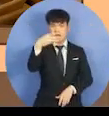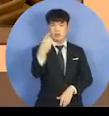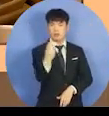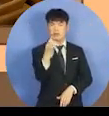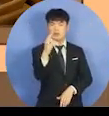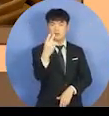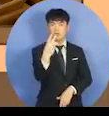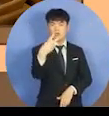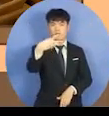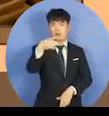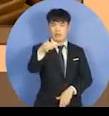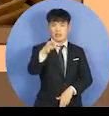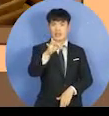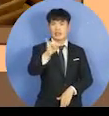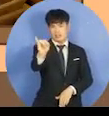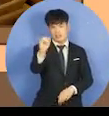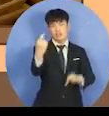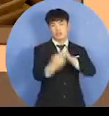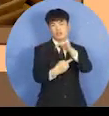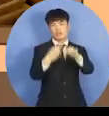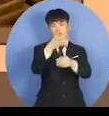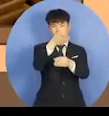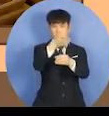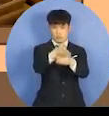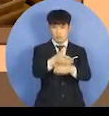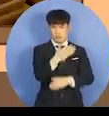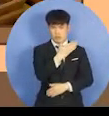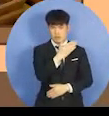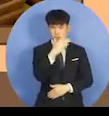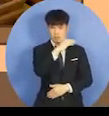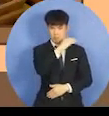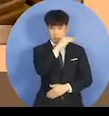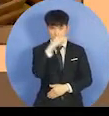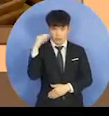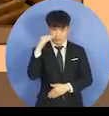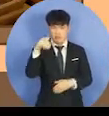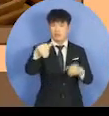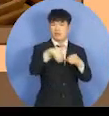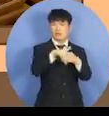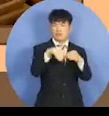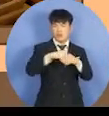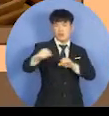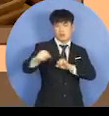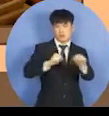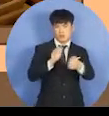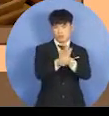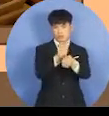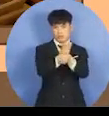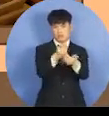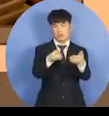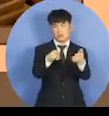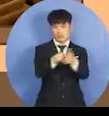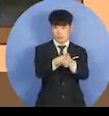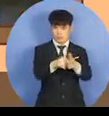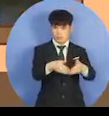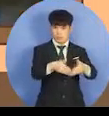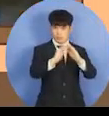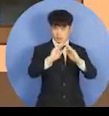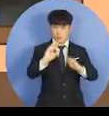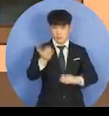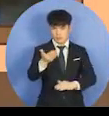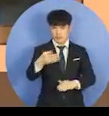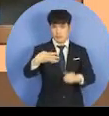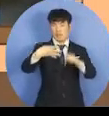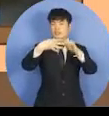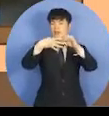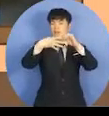토요데이는 수련관 청소년 카페 활성화와 건전한 청소년 문화활동 지원 등을 위해 마련됐는데요. 매달 첫째 주